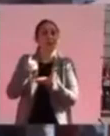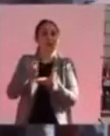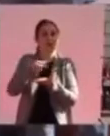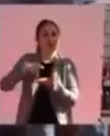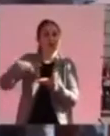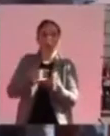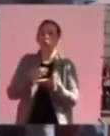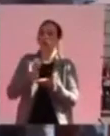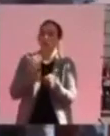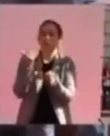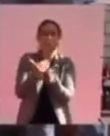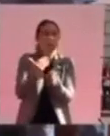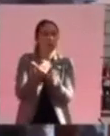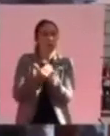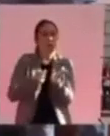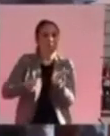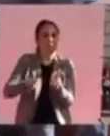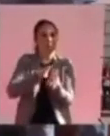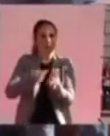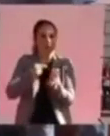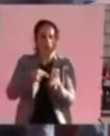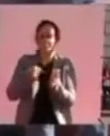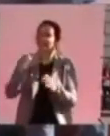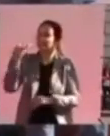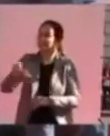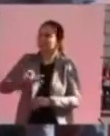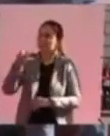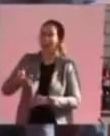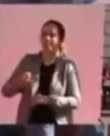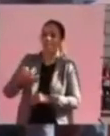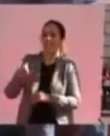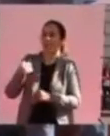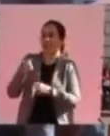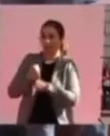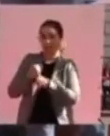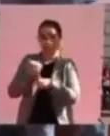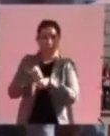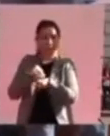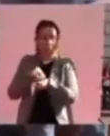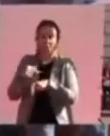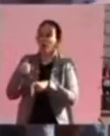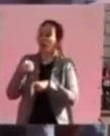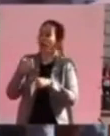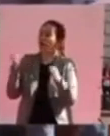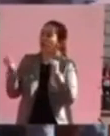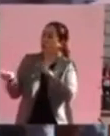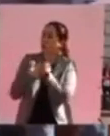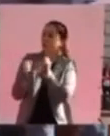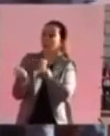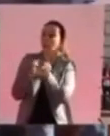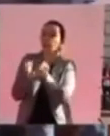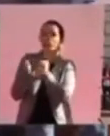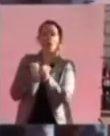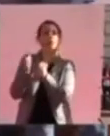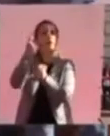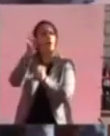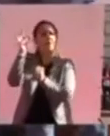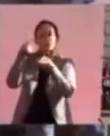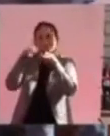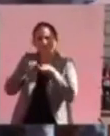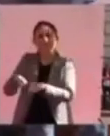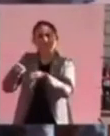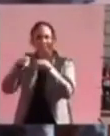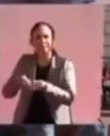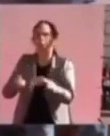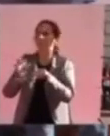io mi sono sempre battuta nel mio lavoro di infermiera per stimolare la condivisione la partecipazione e l'impegno sociale